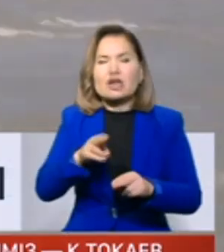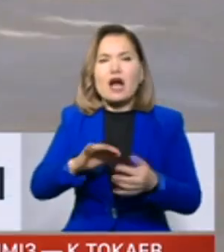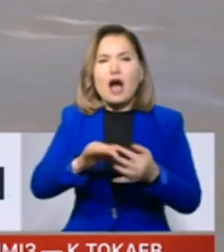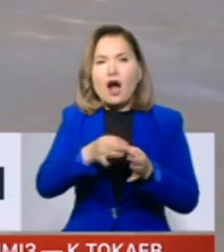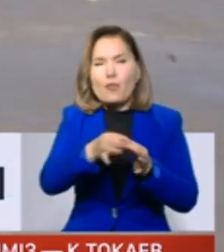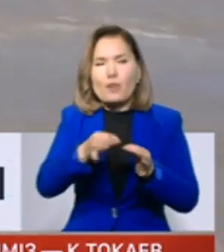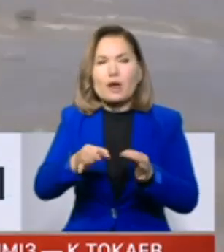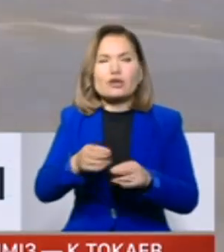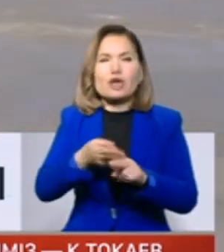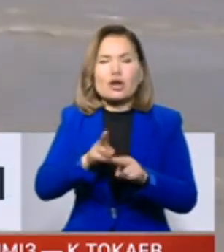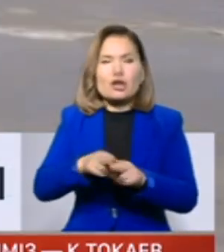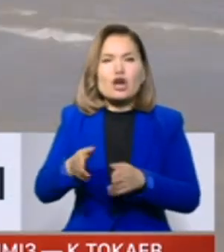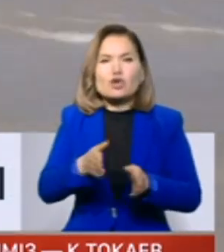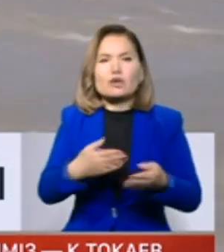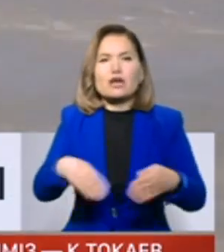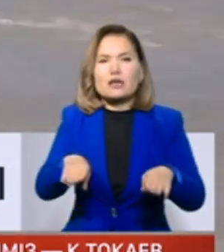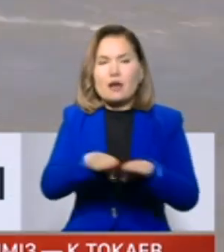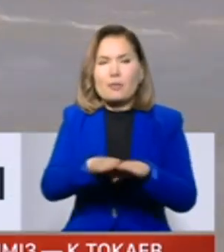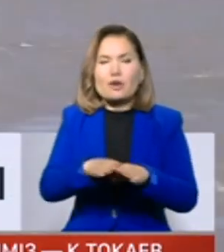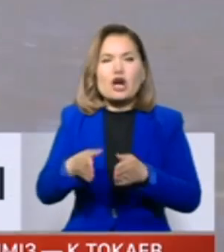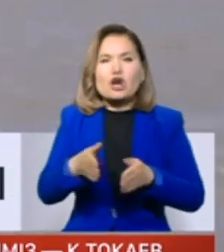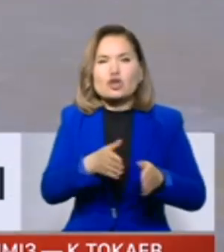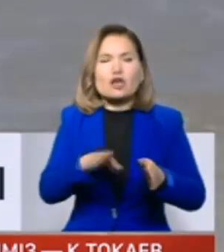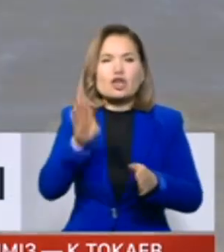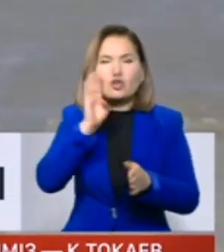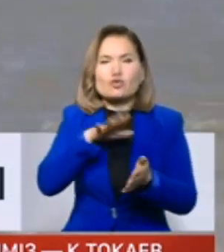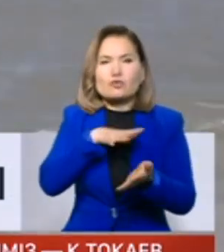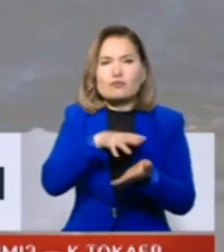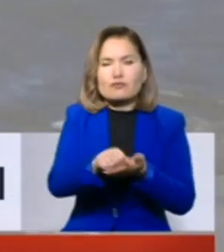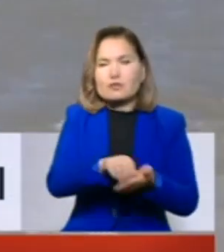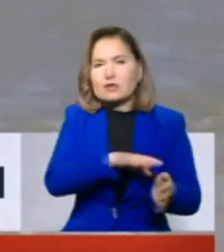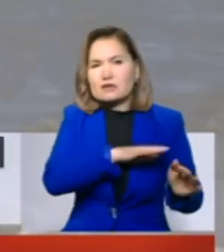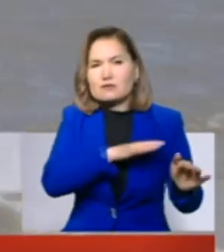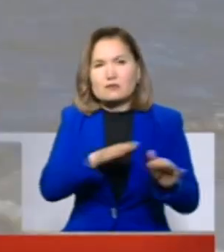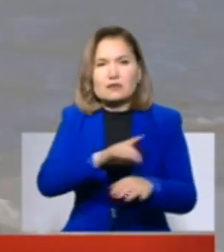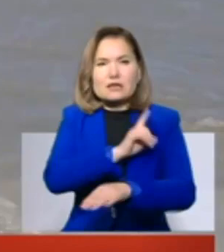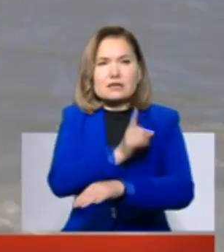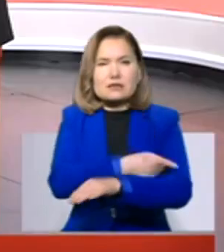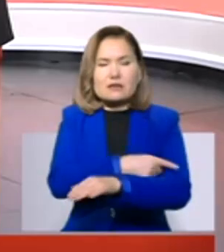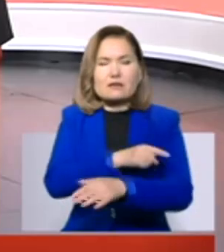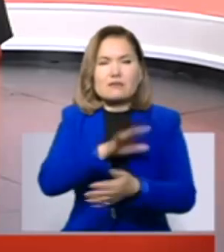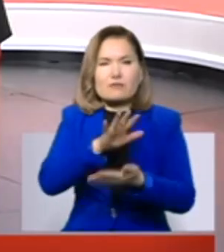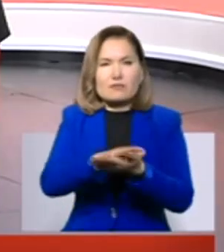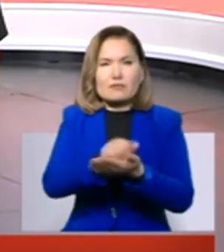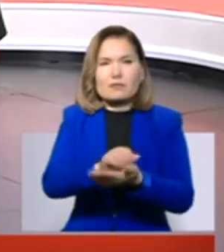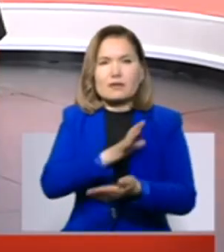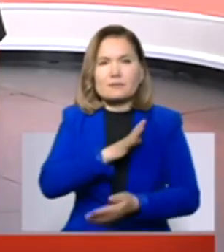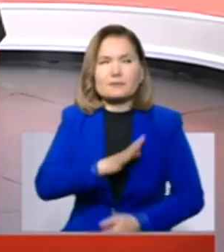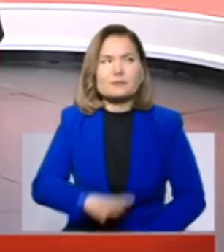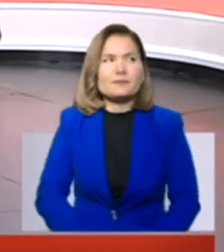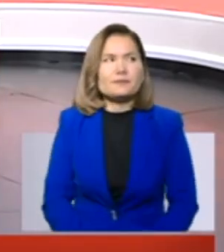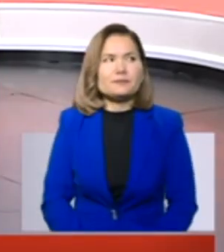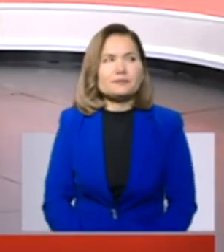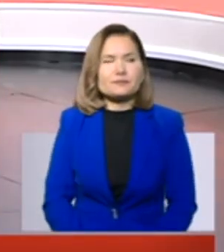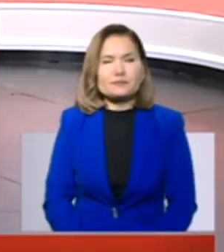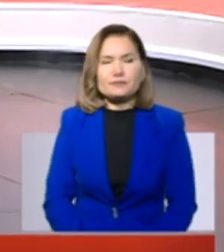да қатынас үзілді. Себебі жолдар жырылып жіберген. Армангүл, рахмет ақпаратыңызға,